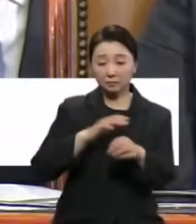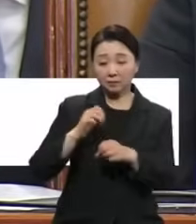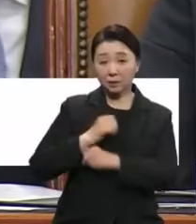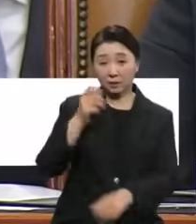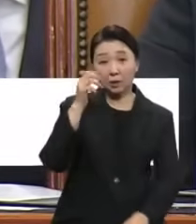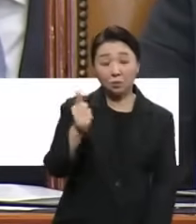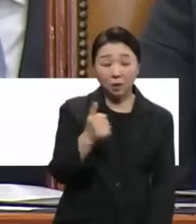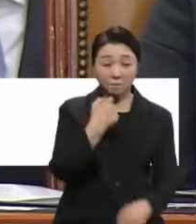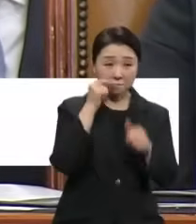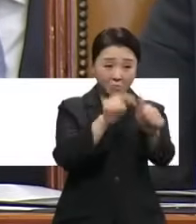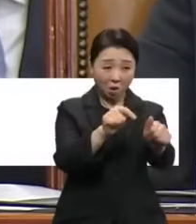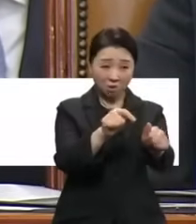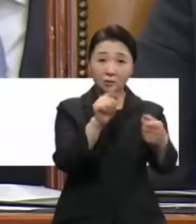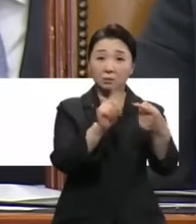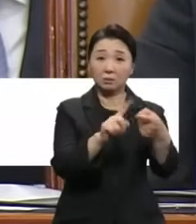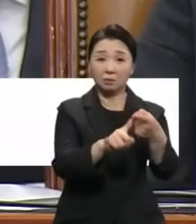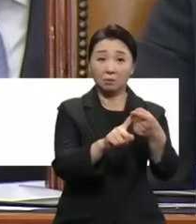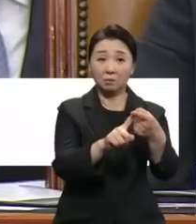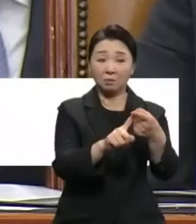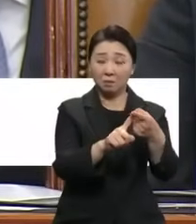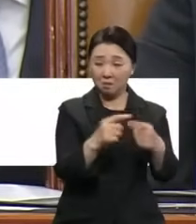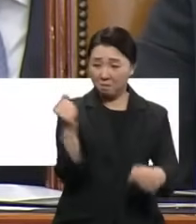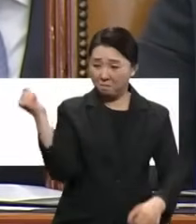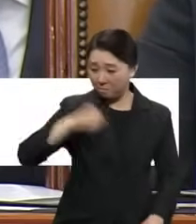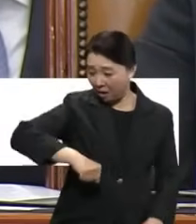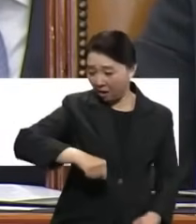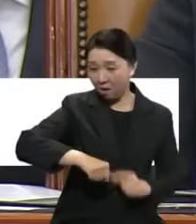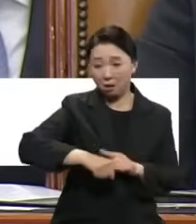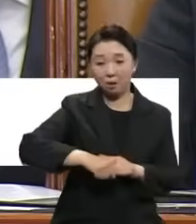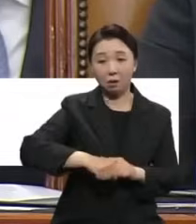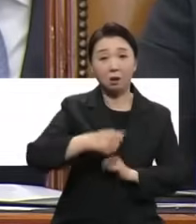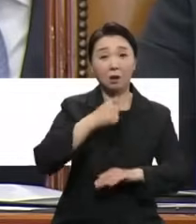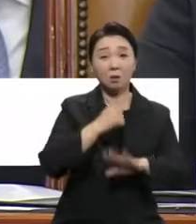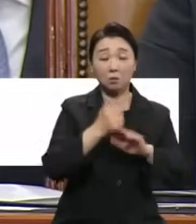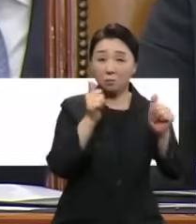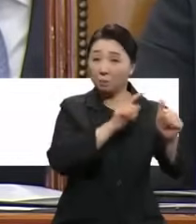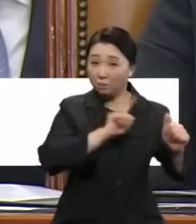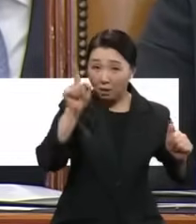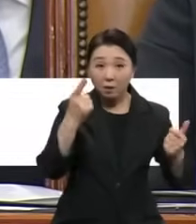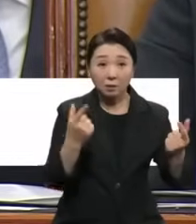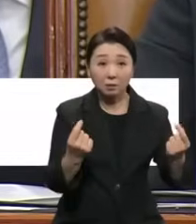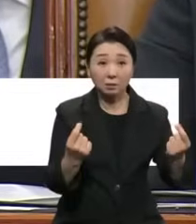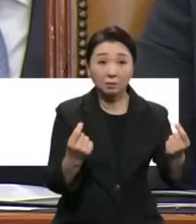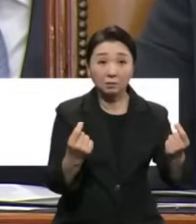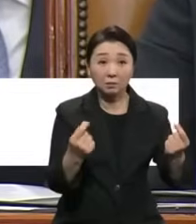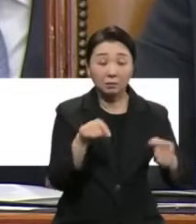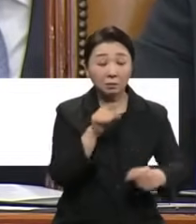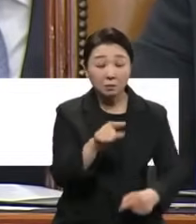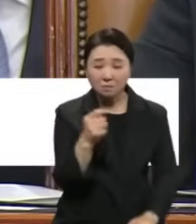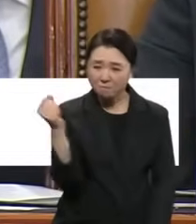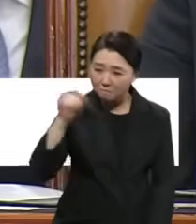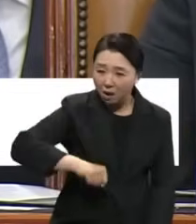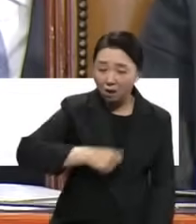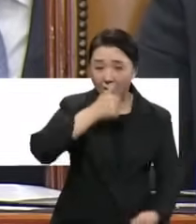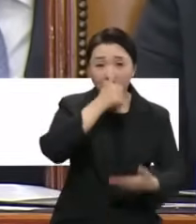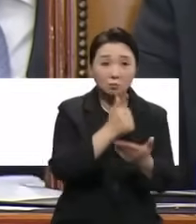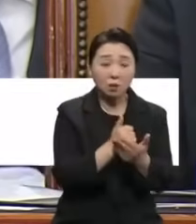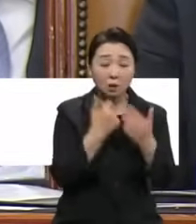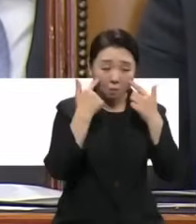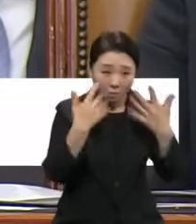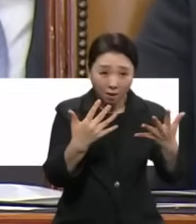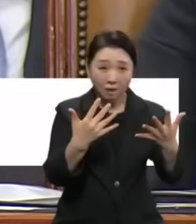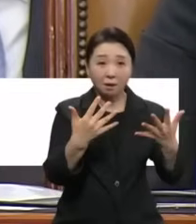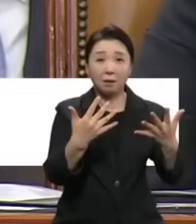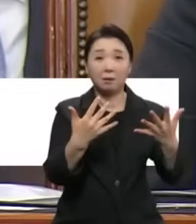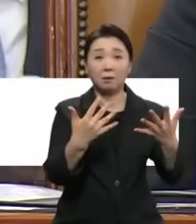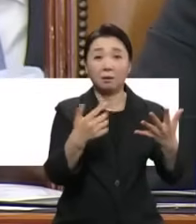정당한 명령 지시를 이행하지 않음으로 해서 그것 때문에 기소되지 않았습니까? 이것은 항명 사건은 명확하게